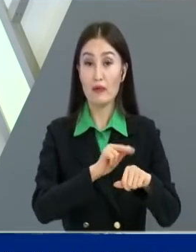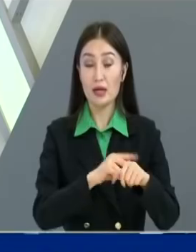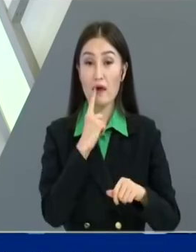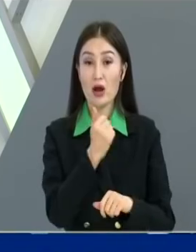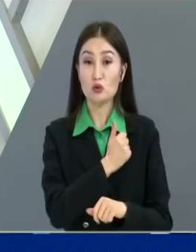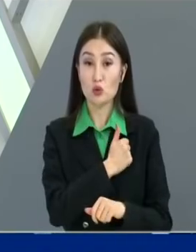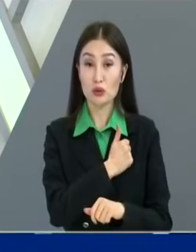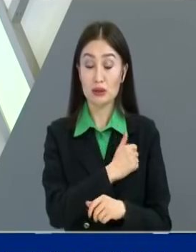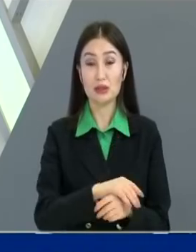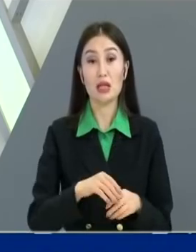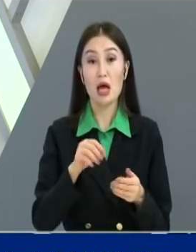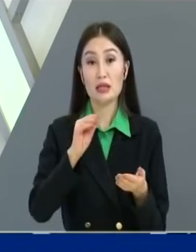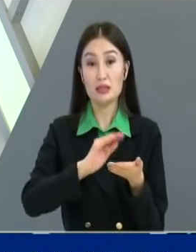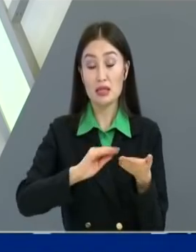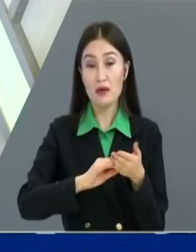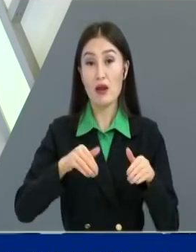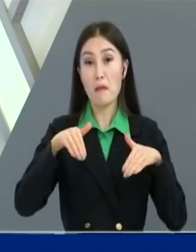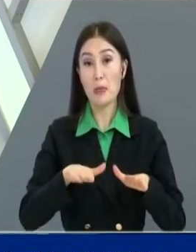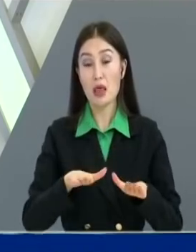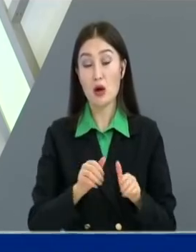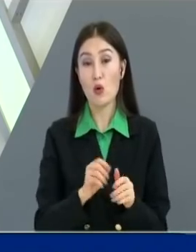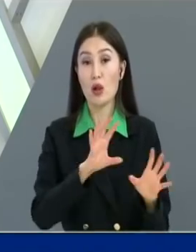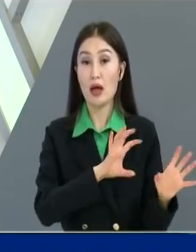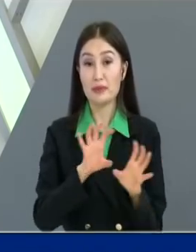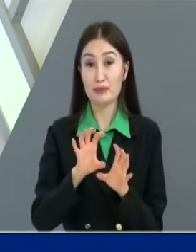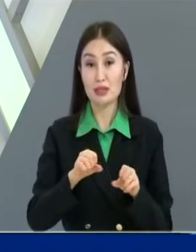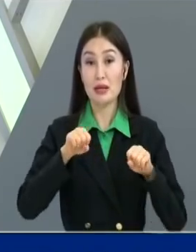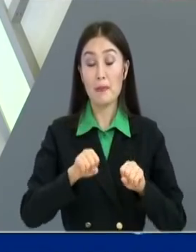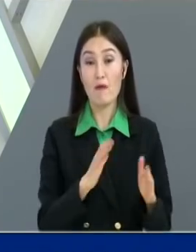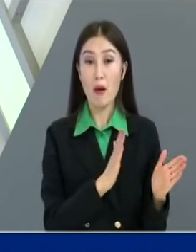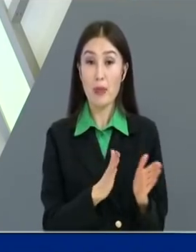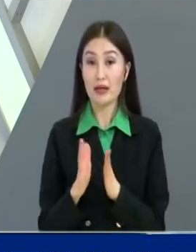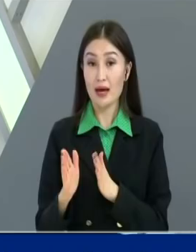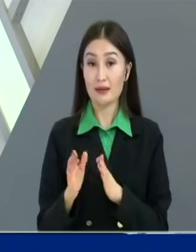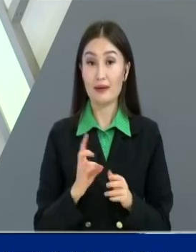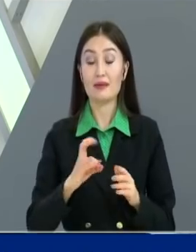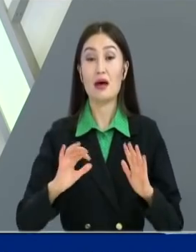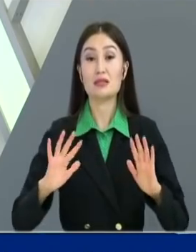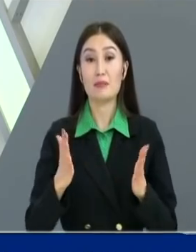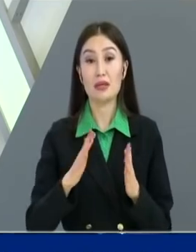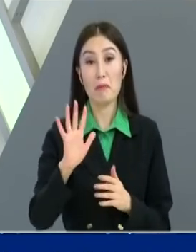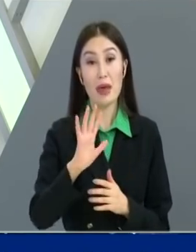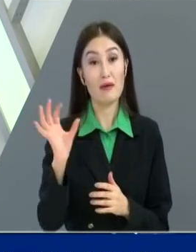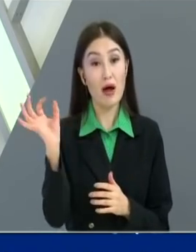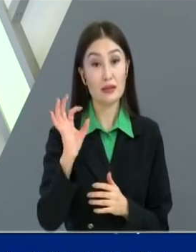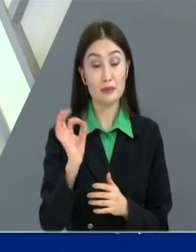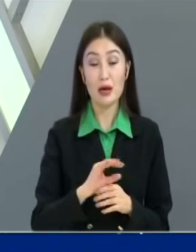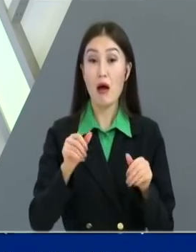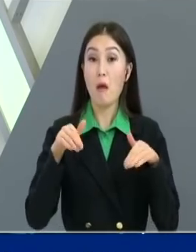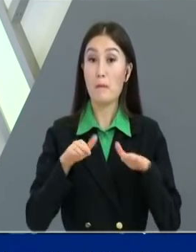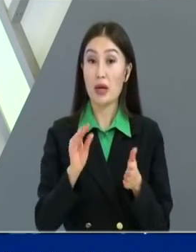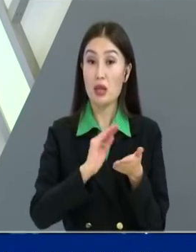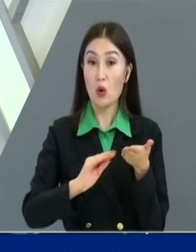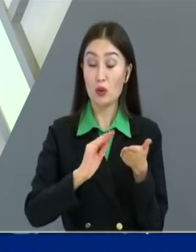сил. Участники составили протокол о мерах безопасности и обеспечении правопорядка на фоне событий 5 октября. В протоколе